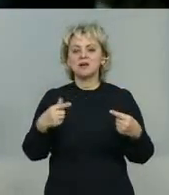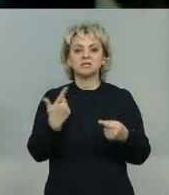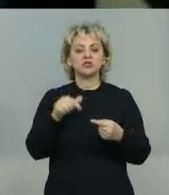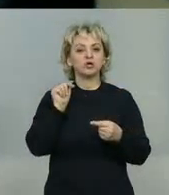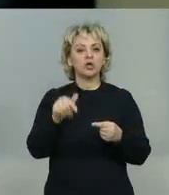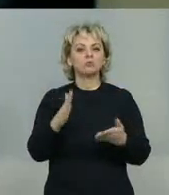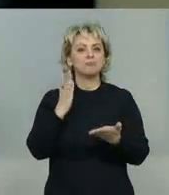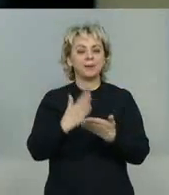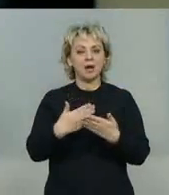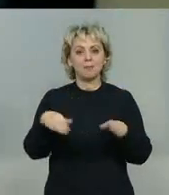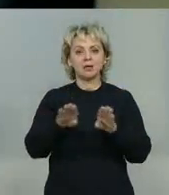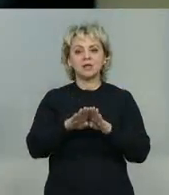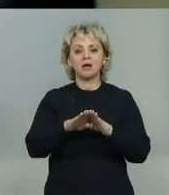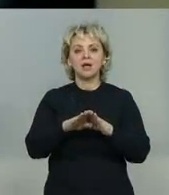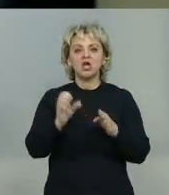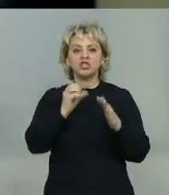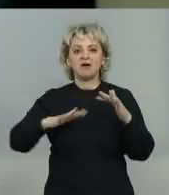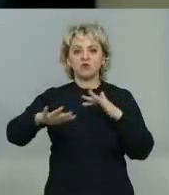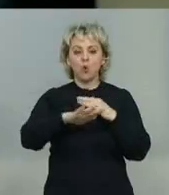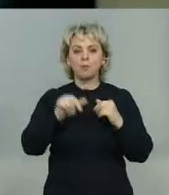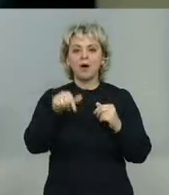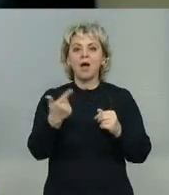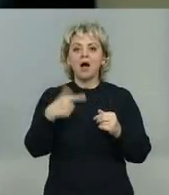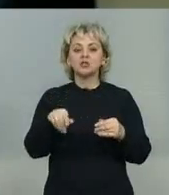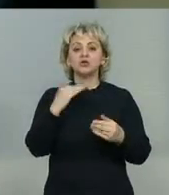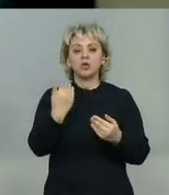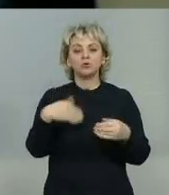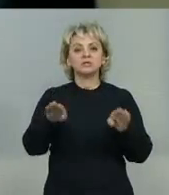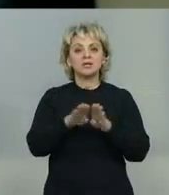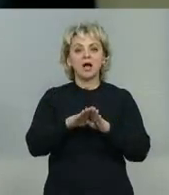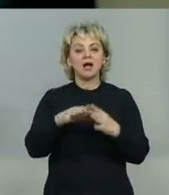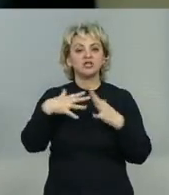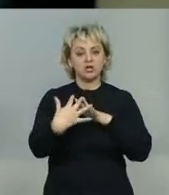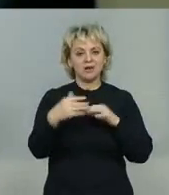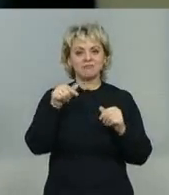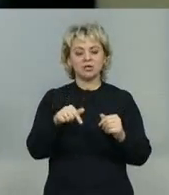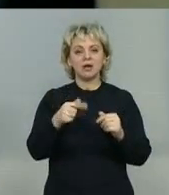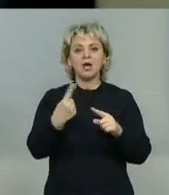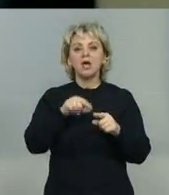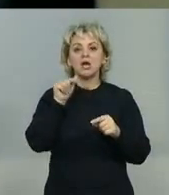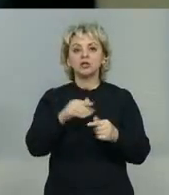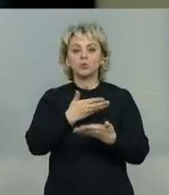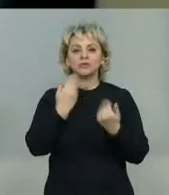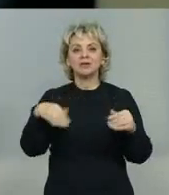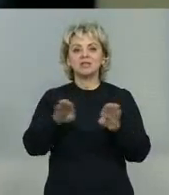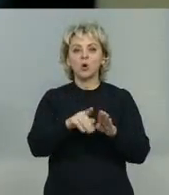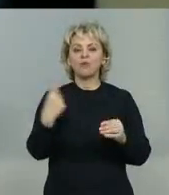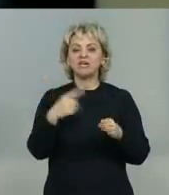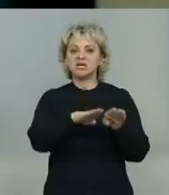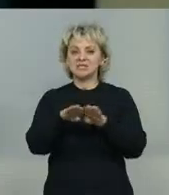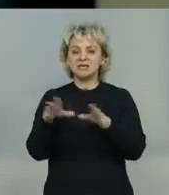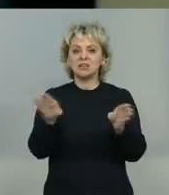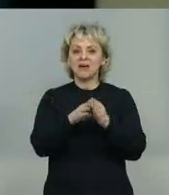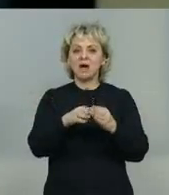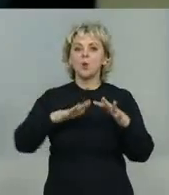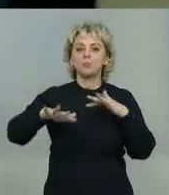он прямо Европа, а где-то он такая прям деревня. Поэтому нет такого единого